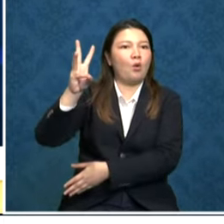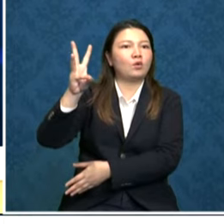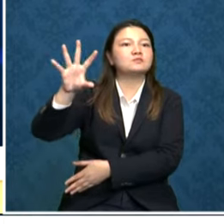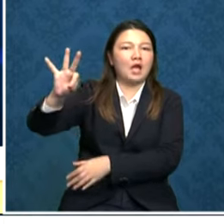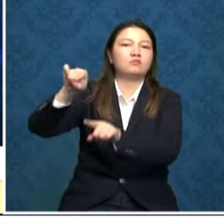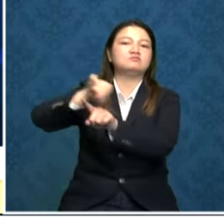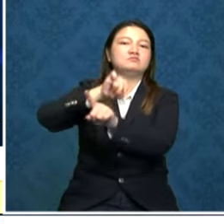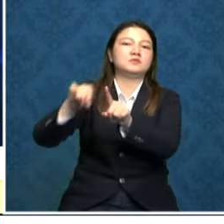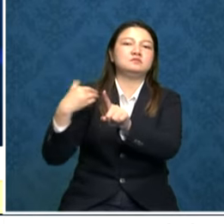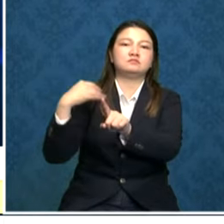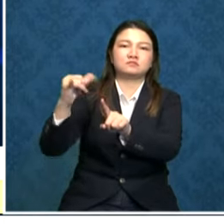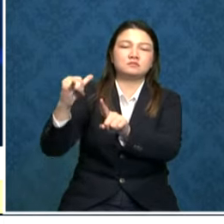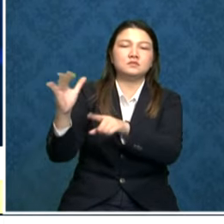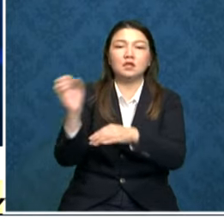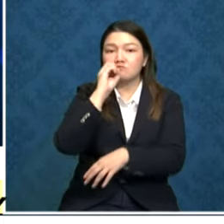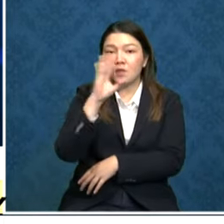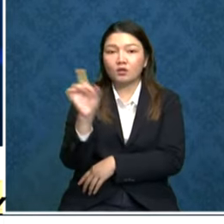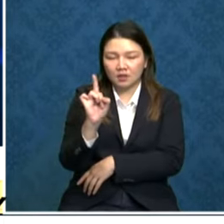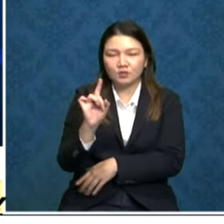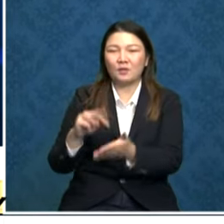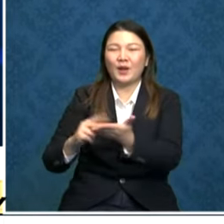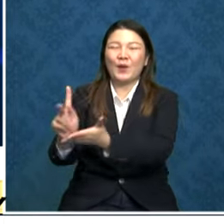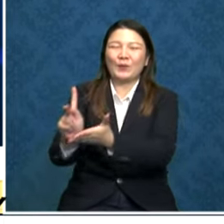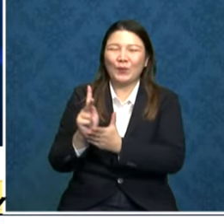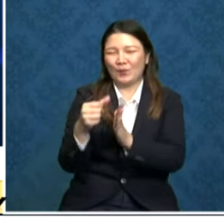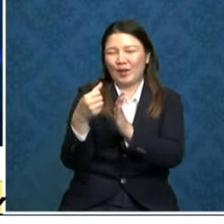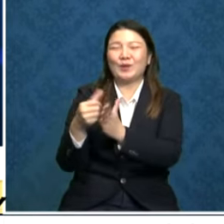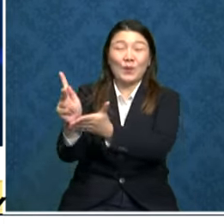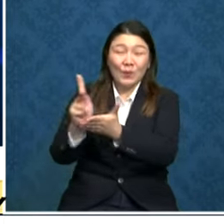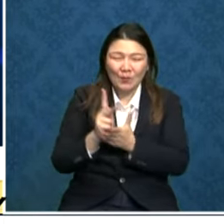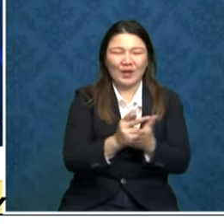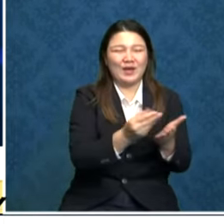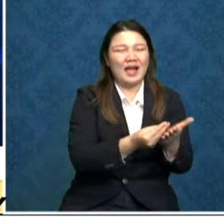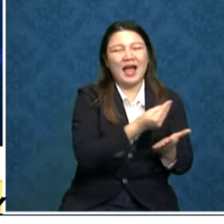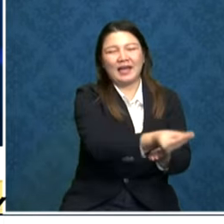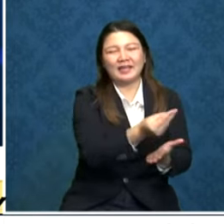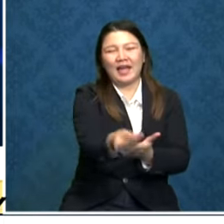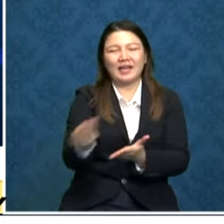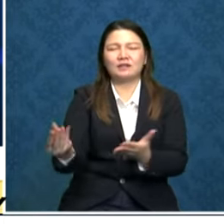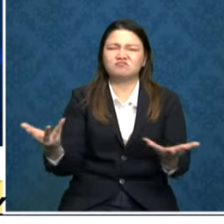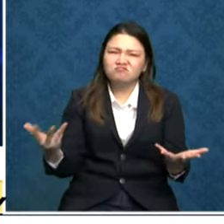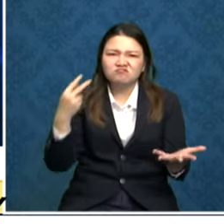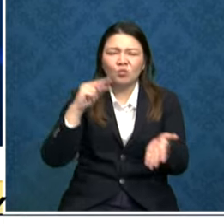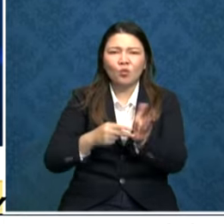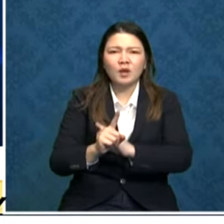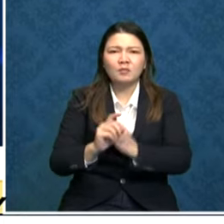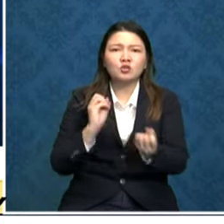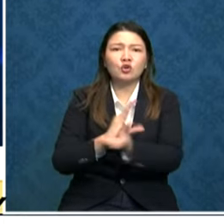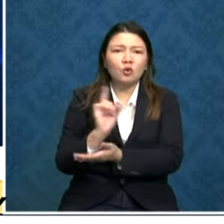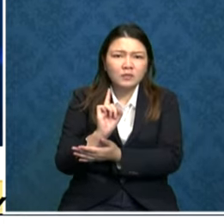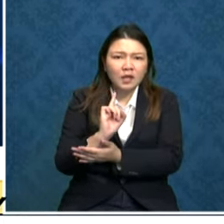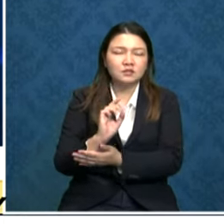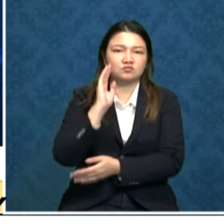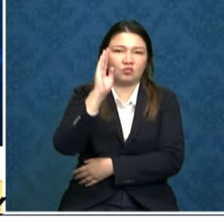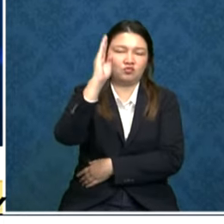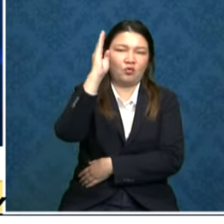เดียวเราอาจจะเรียกได้ว่านี่เป็นการกู้มาแจกเพื่อการกระตุ้นเศรษฐกิจระยะสั้นที่อาจทำให้เราต้องสูญเสียโอกาสสูญเสียพื้นที่